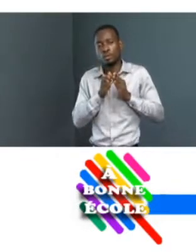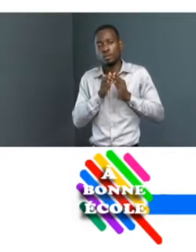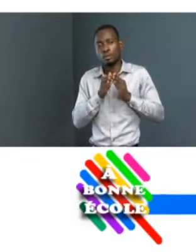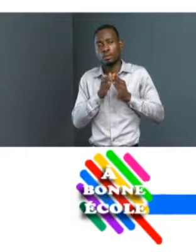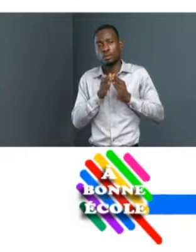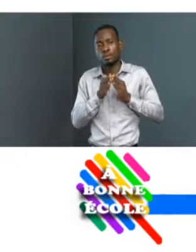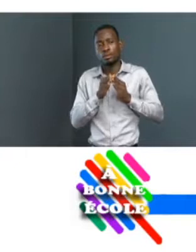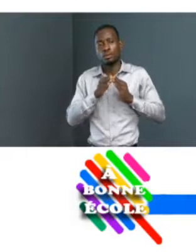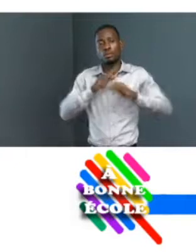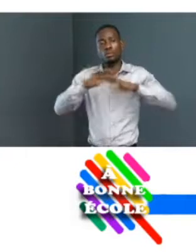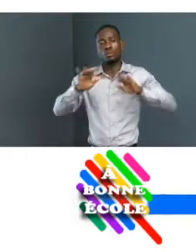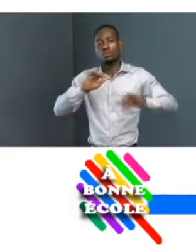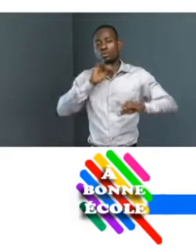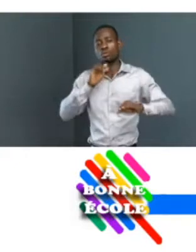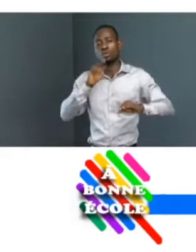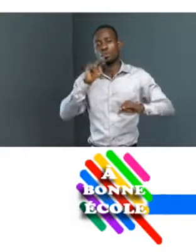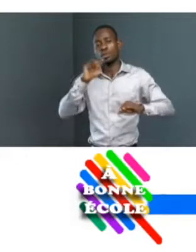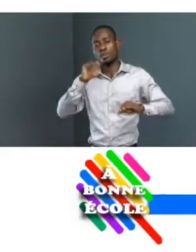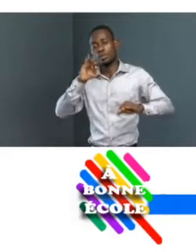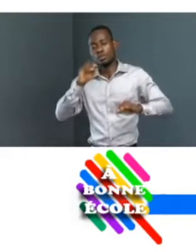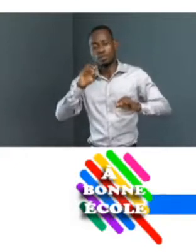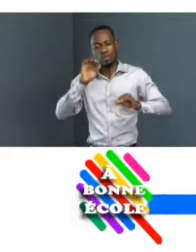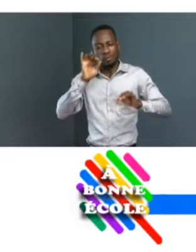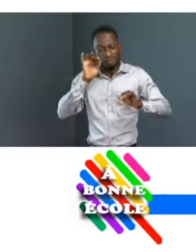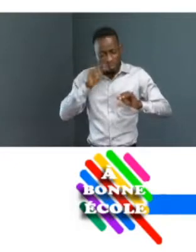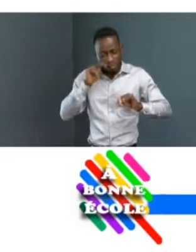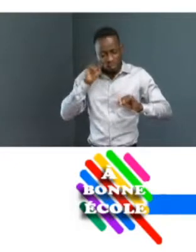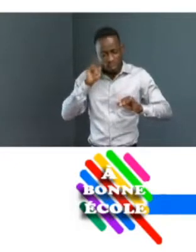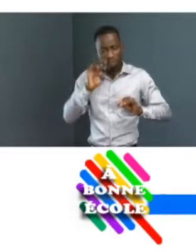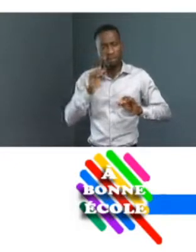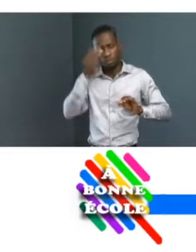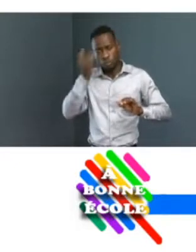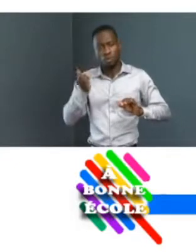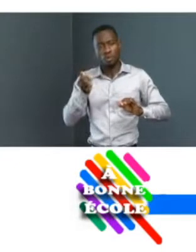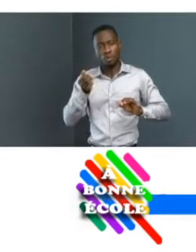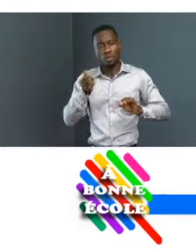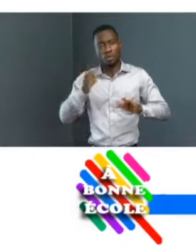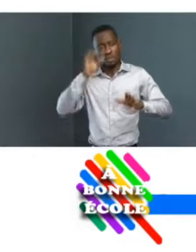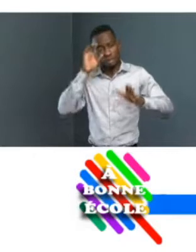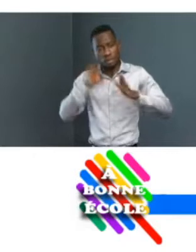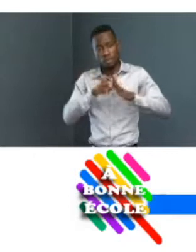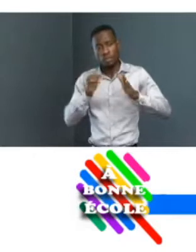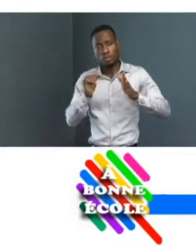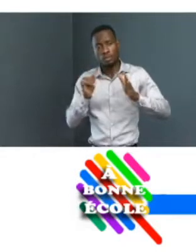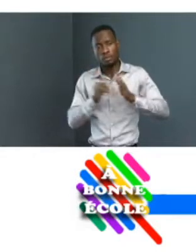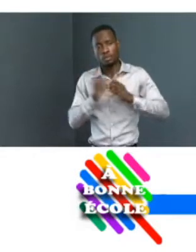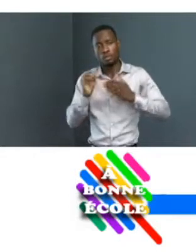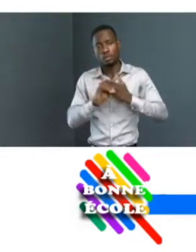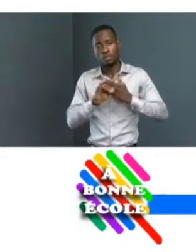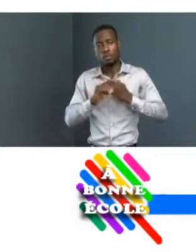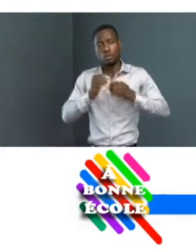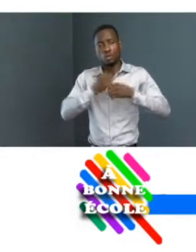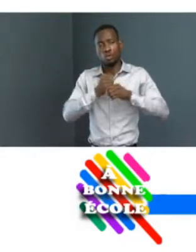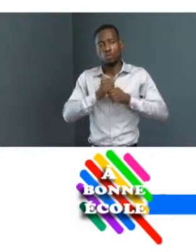ne sont pas nettement distingués. Pourquoi? L'image de ces objets se forme